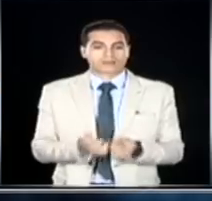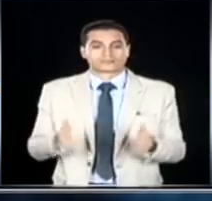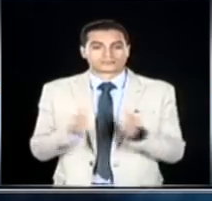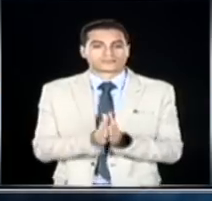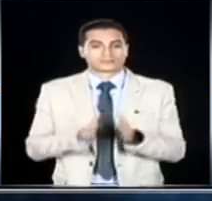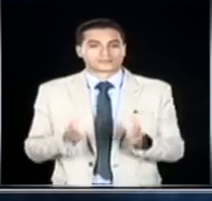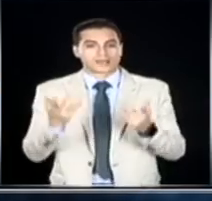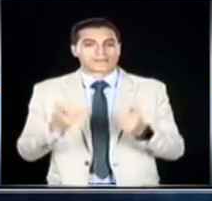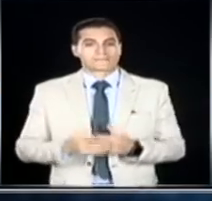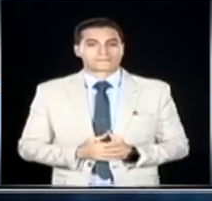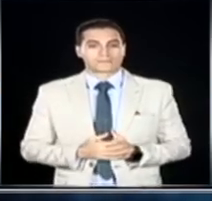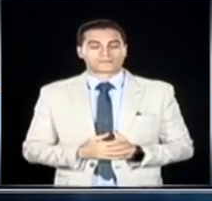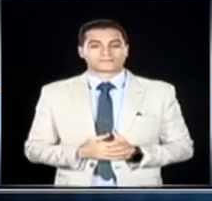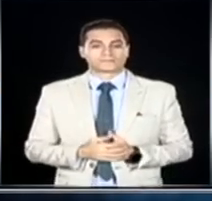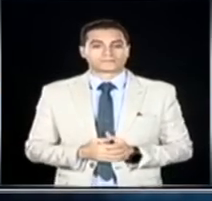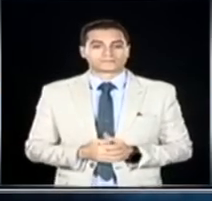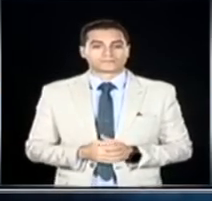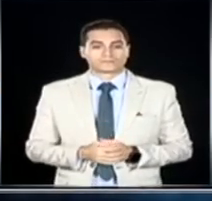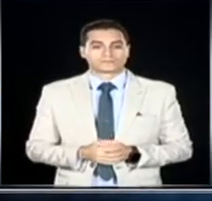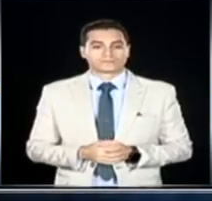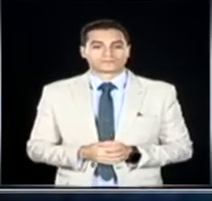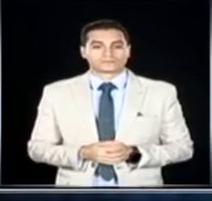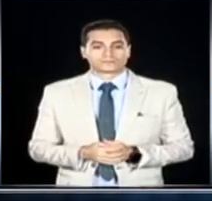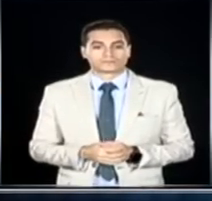اربعه يساوي كم